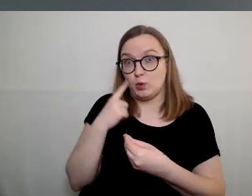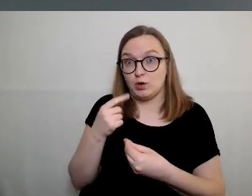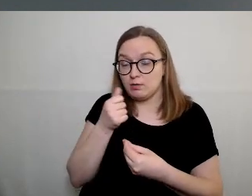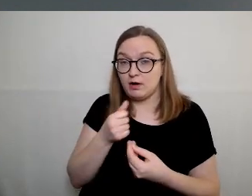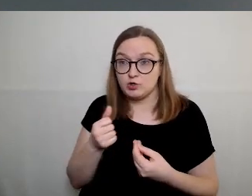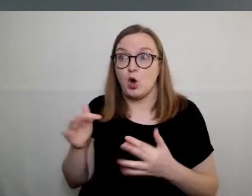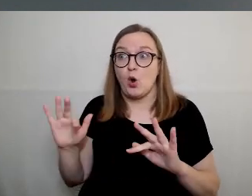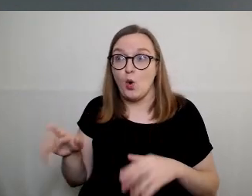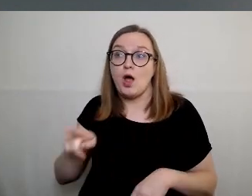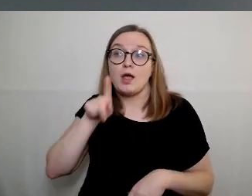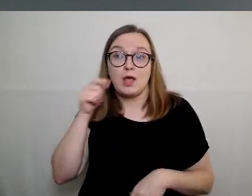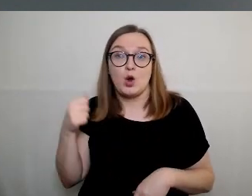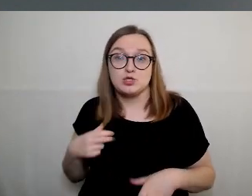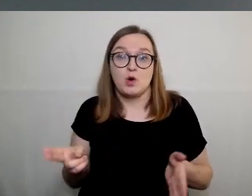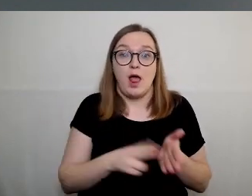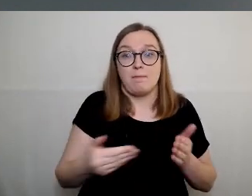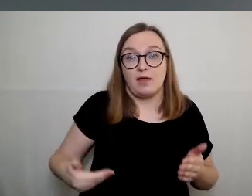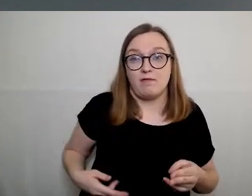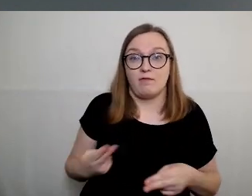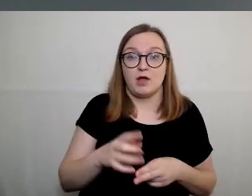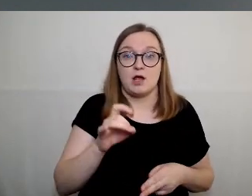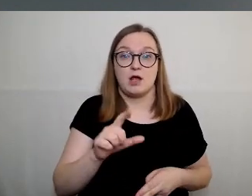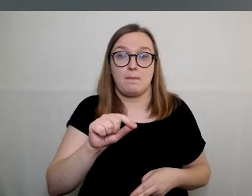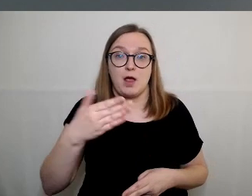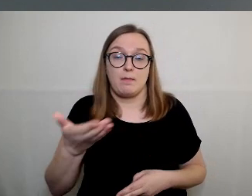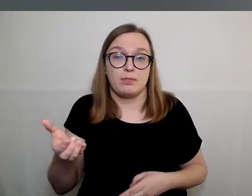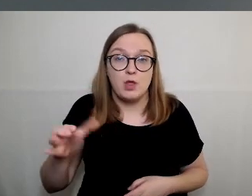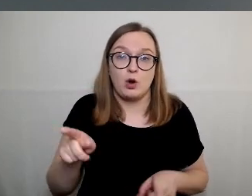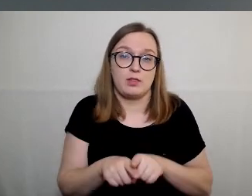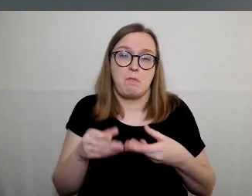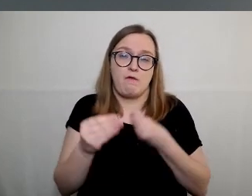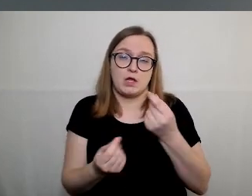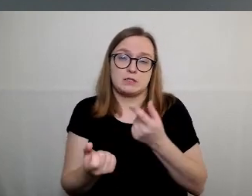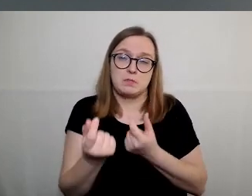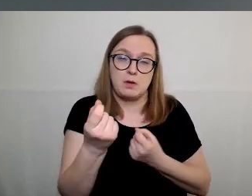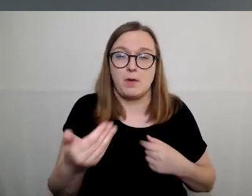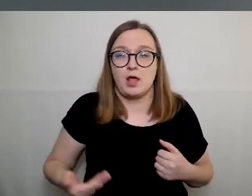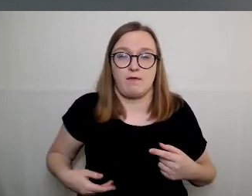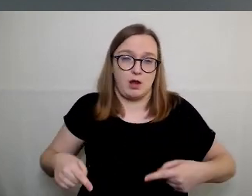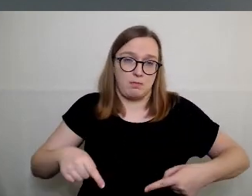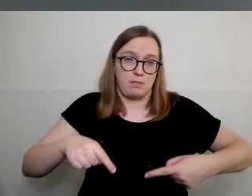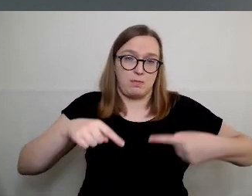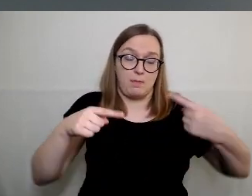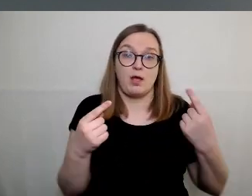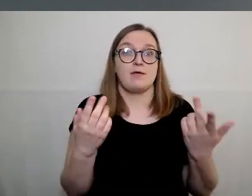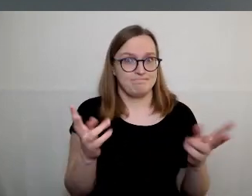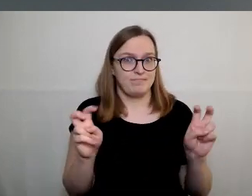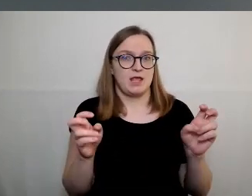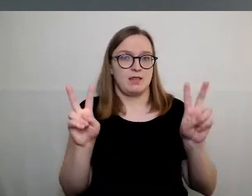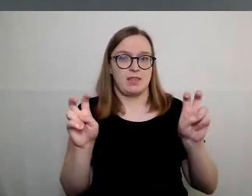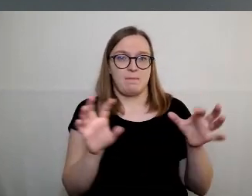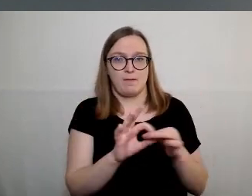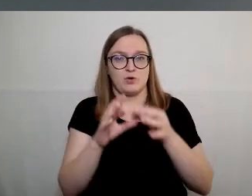iš karto automatiškai. Tai yra ir apskritai ir verslumas, ir atsigaunantis gyvenimas. Švietimo